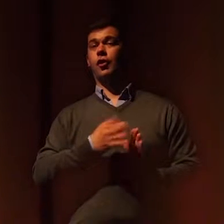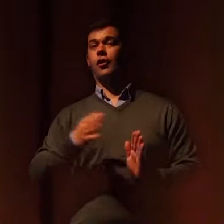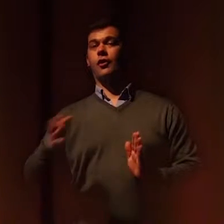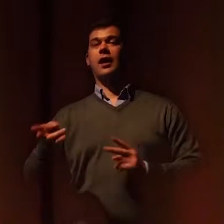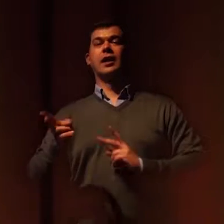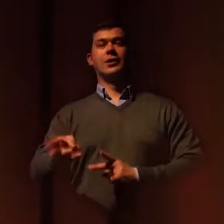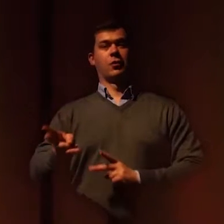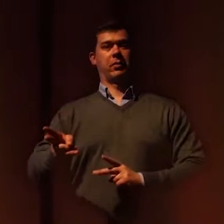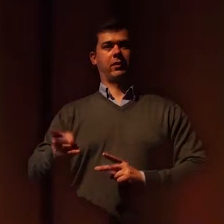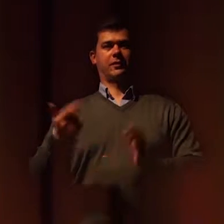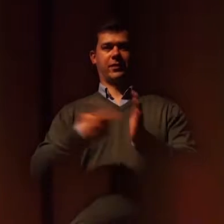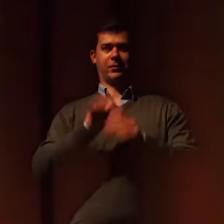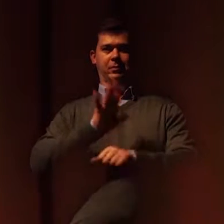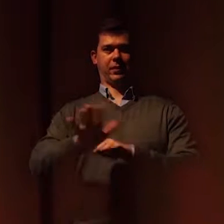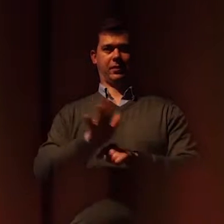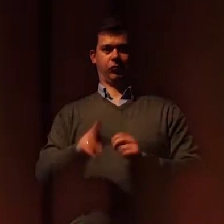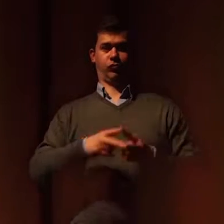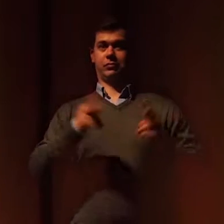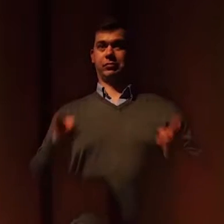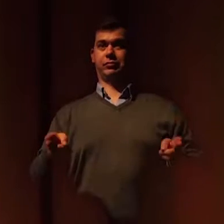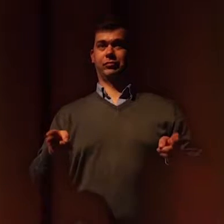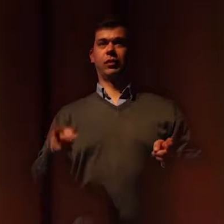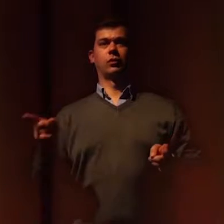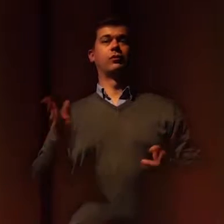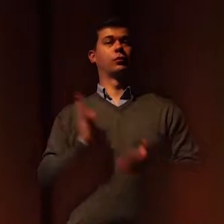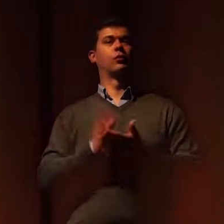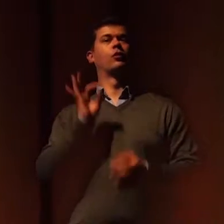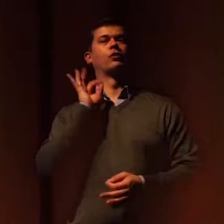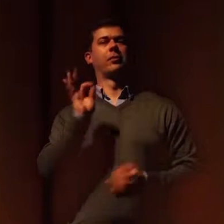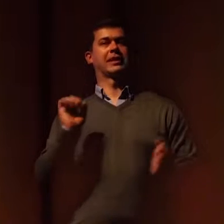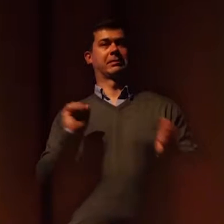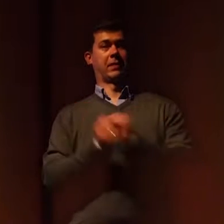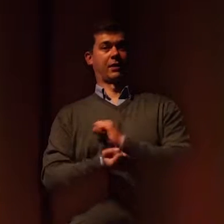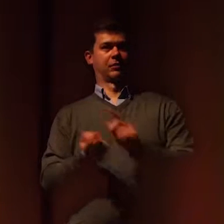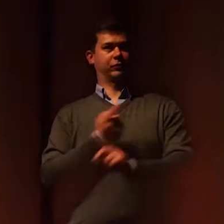listopada 2015 roku a więc tuż przed dobrą zmianą